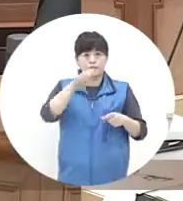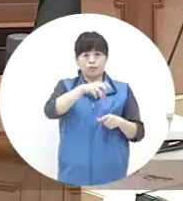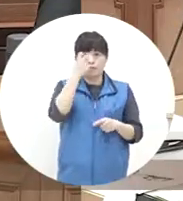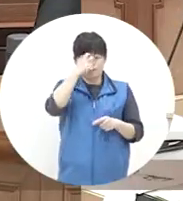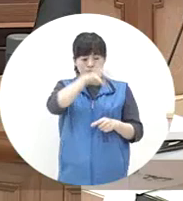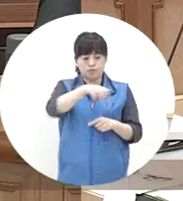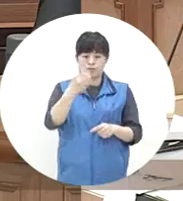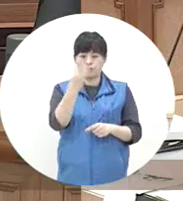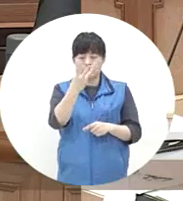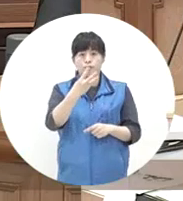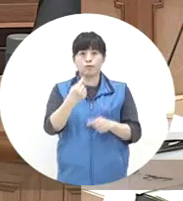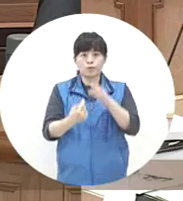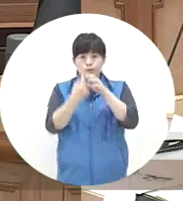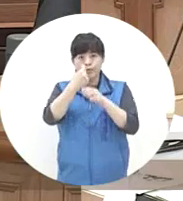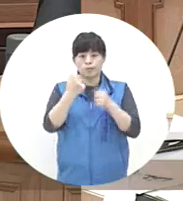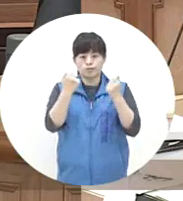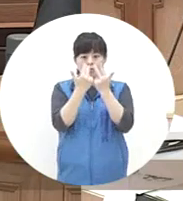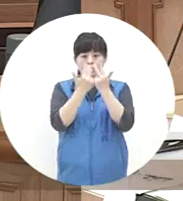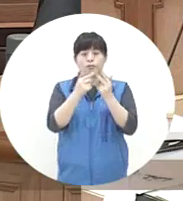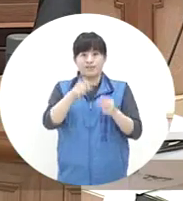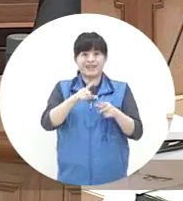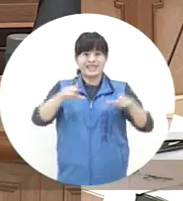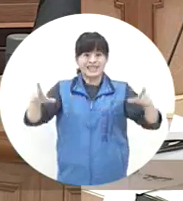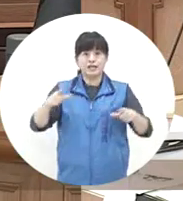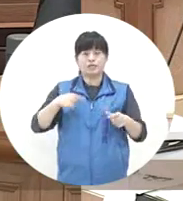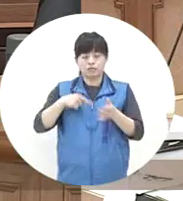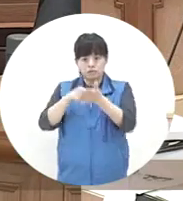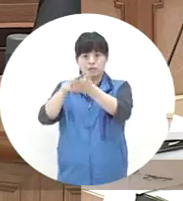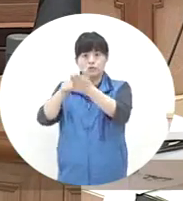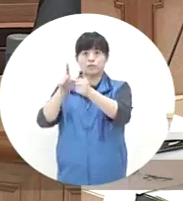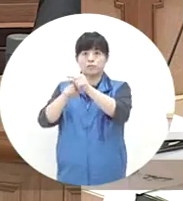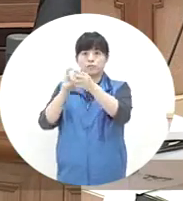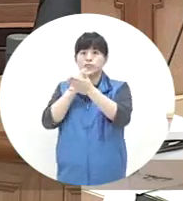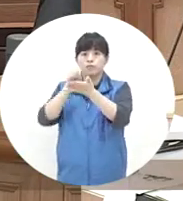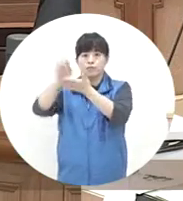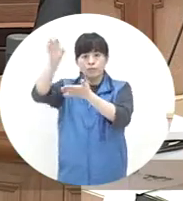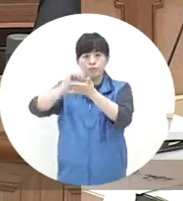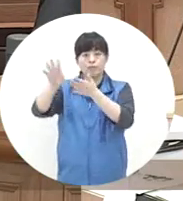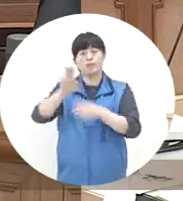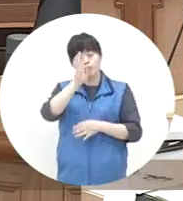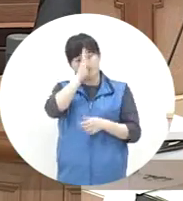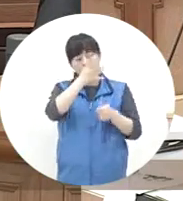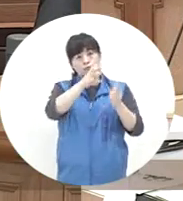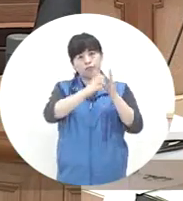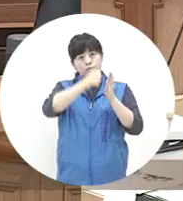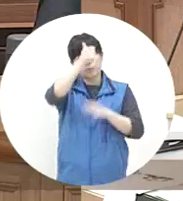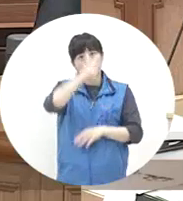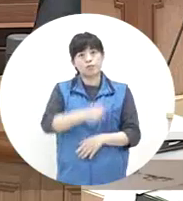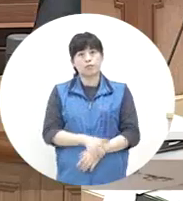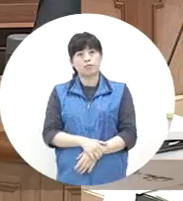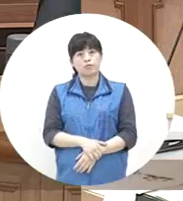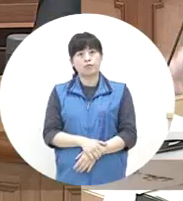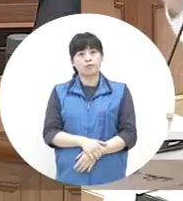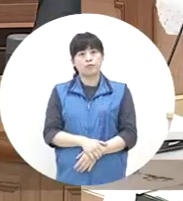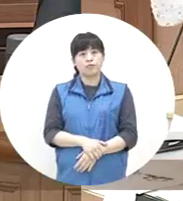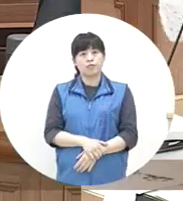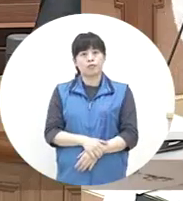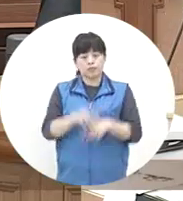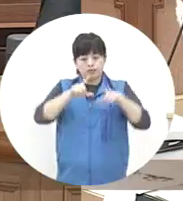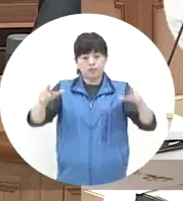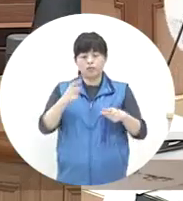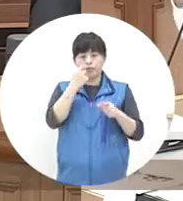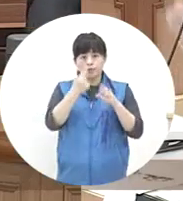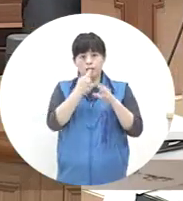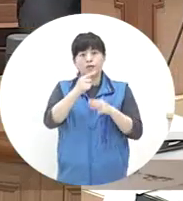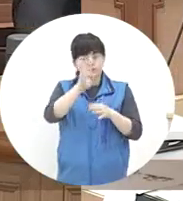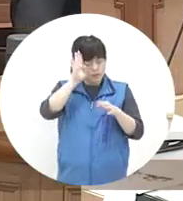在这个部分呢，其实我们很早就一直在跟中央在申请。 请教一下局长，请教一下局长， 这个有大型筛检站